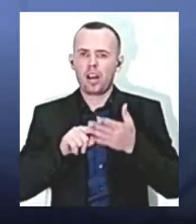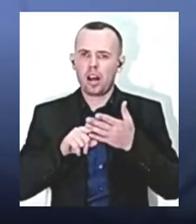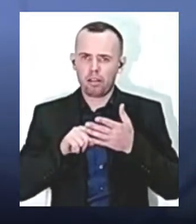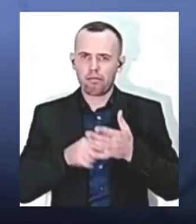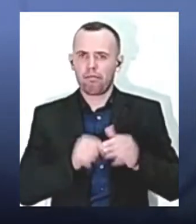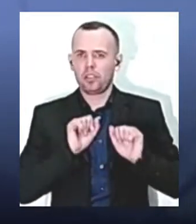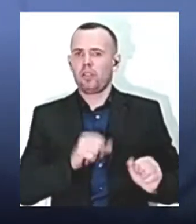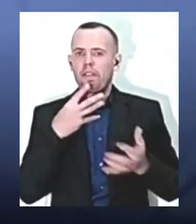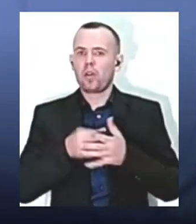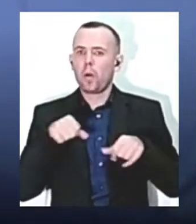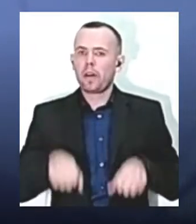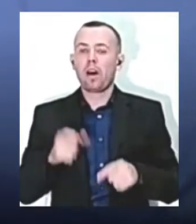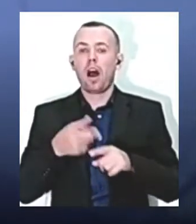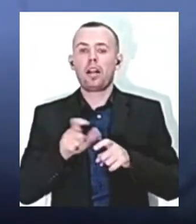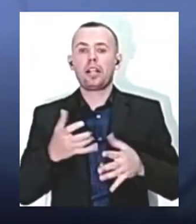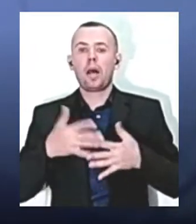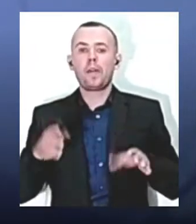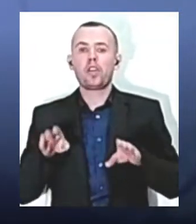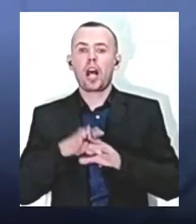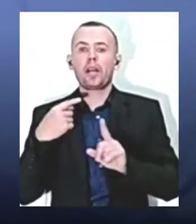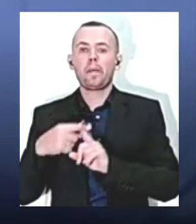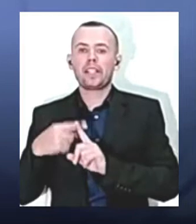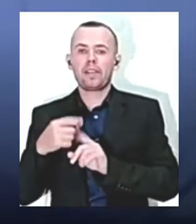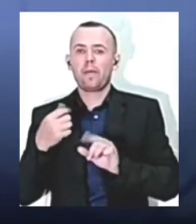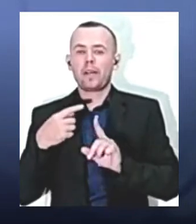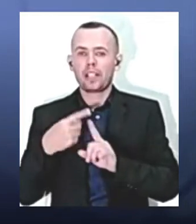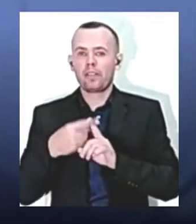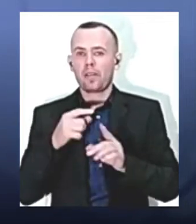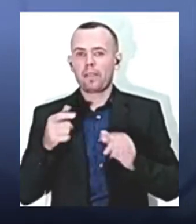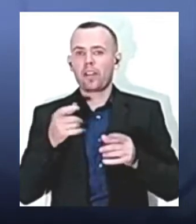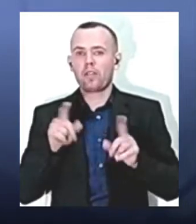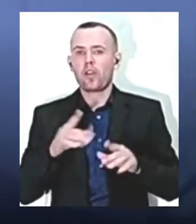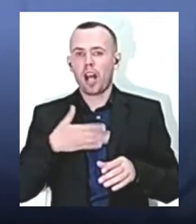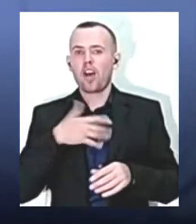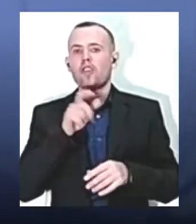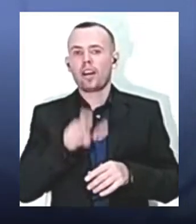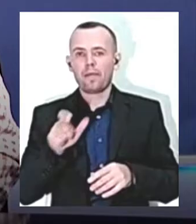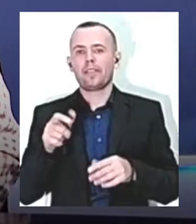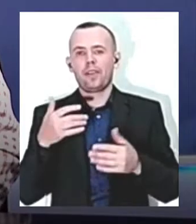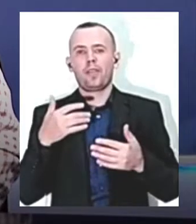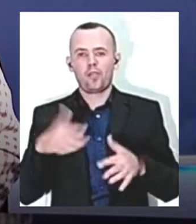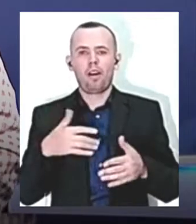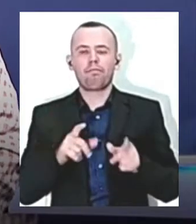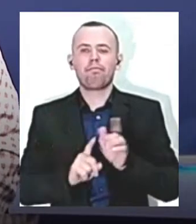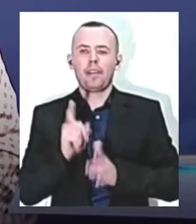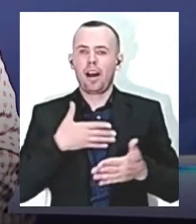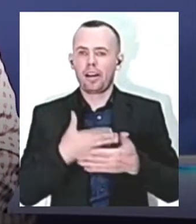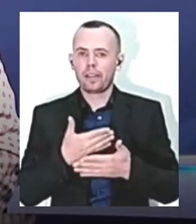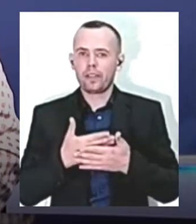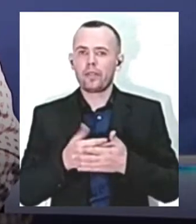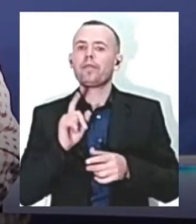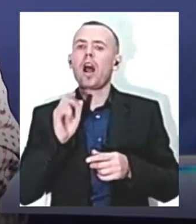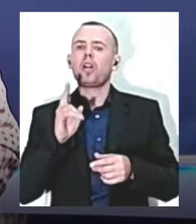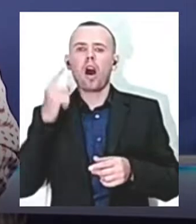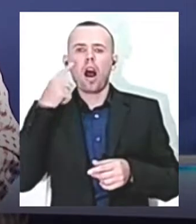найбільший такий позитивна новина в тому, що наші громадяни стають активнішими. Хто був автором, ідейником цього